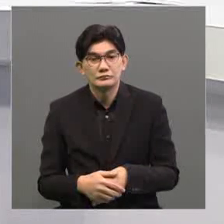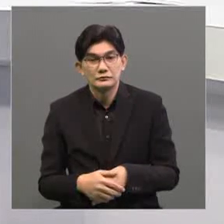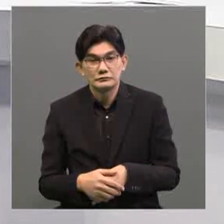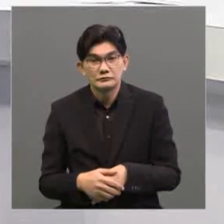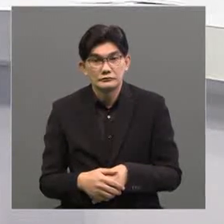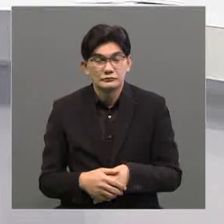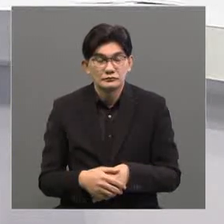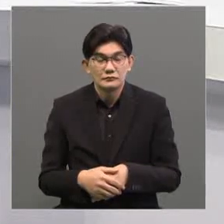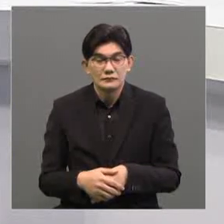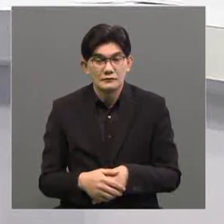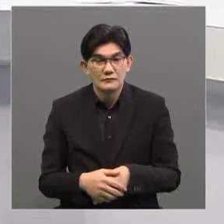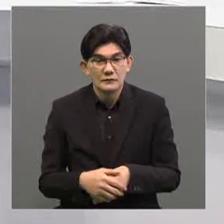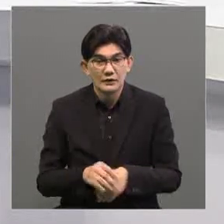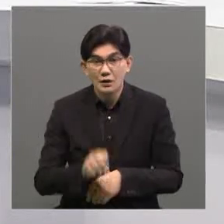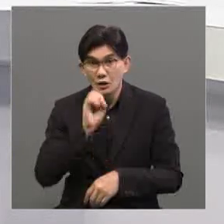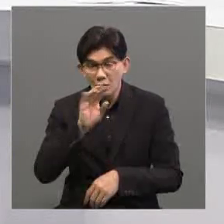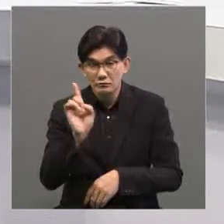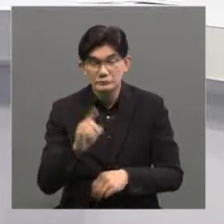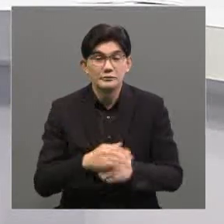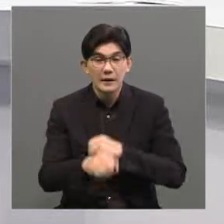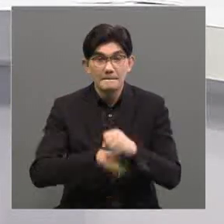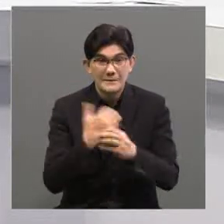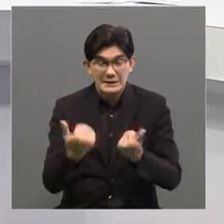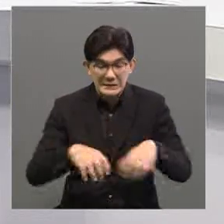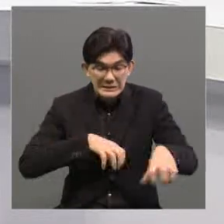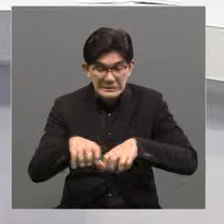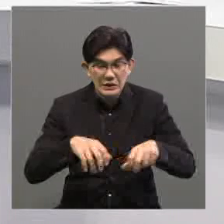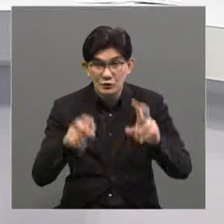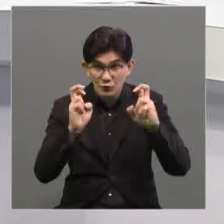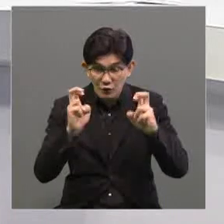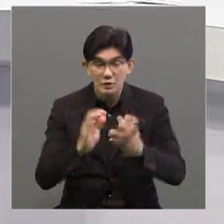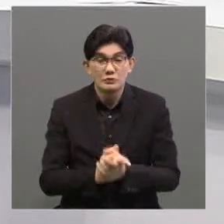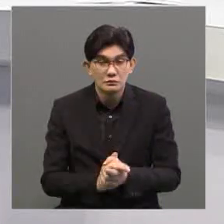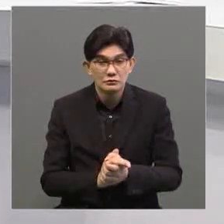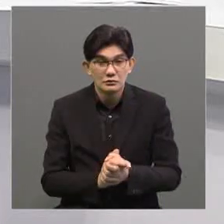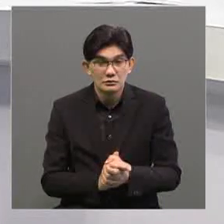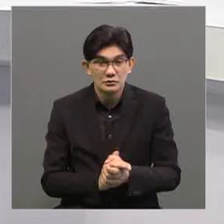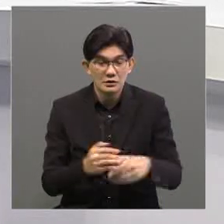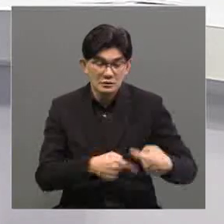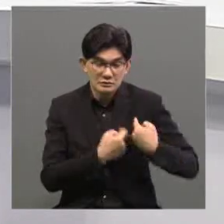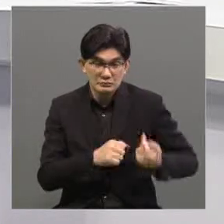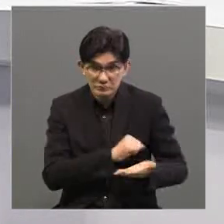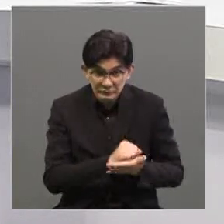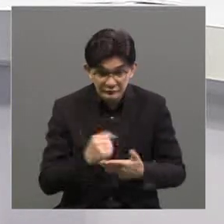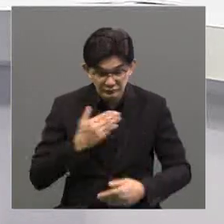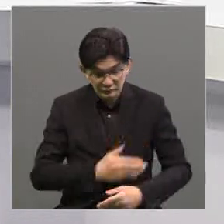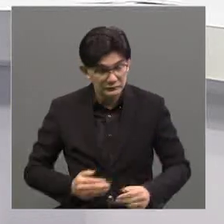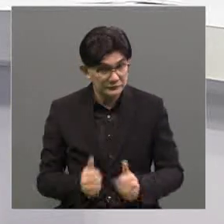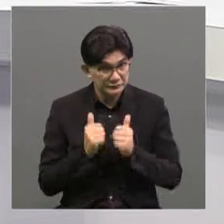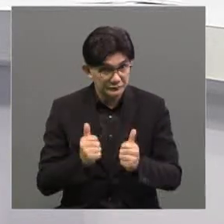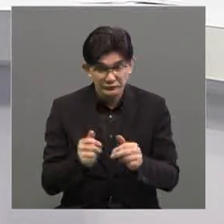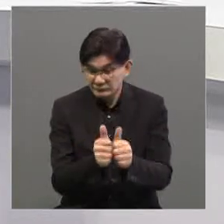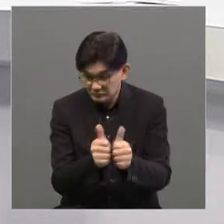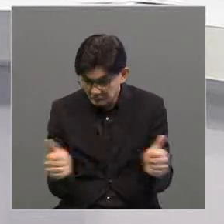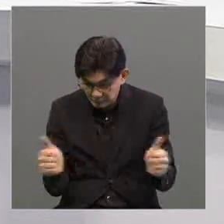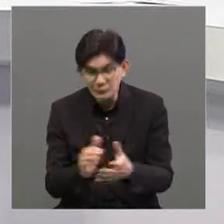เพื่อให้เห็นภาพบรรยากาศนะครับอย่างที่คุณบอกเมื่อสักครู่นี้นะครับ คว ร ่า ั ปี บ นี้เนี่ยเขาจัดกันภายใต้แนวคิดที่ชื่อว่าชูใจบริสุทธิ์สุขภาพดีมีมง